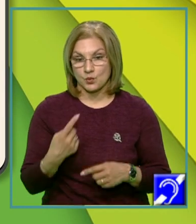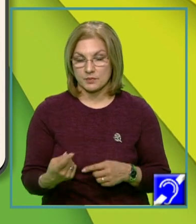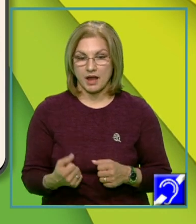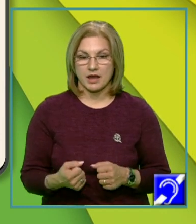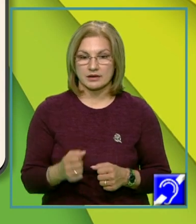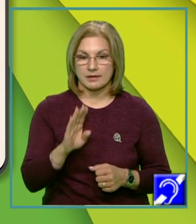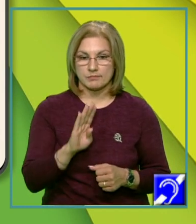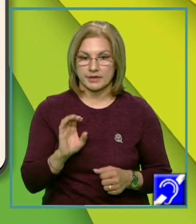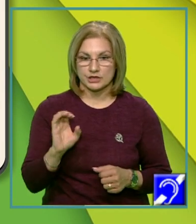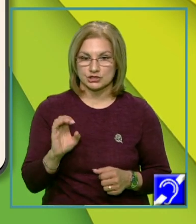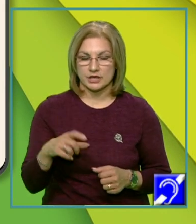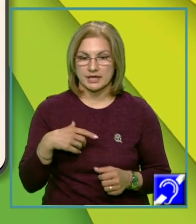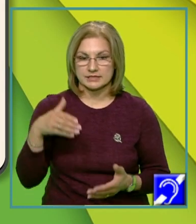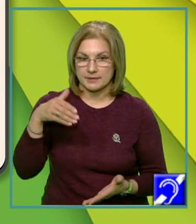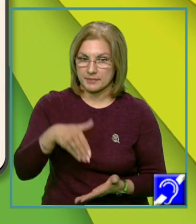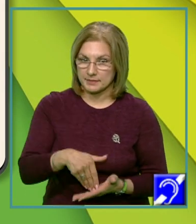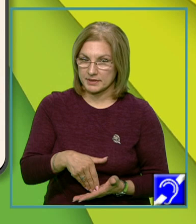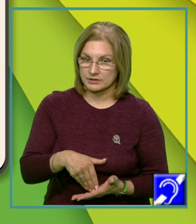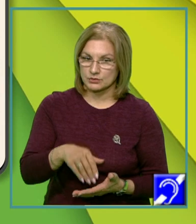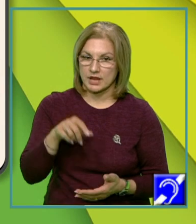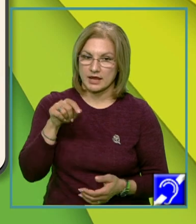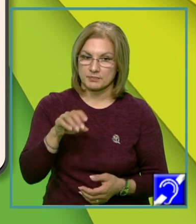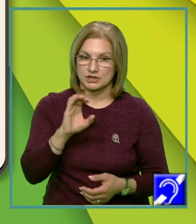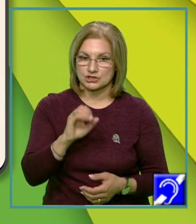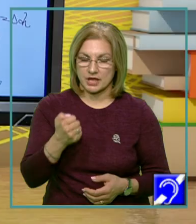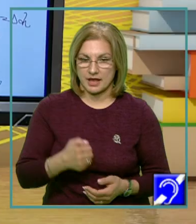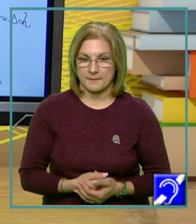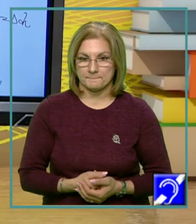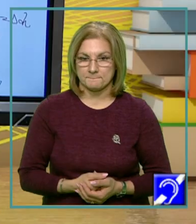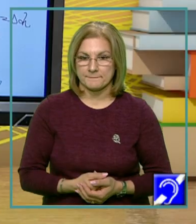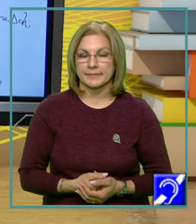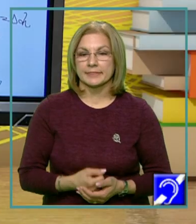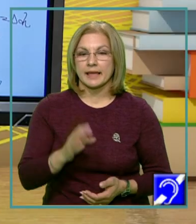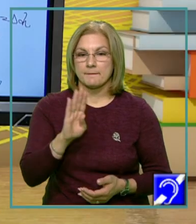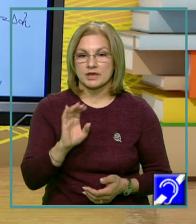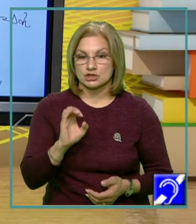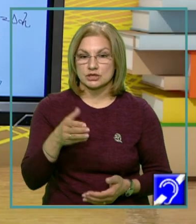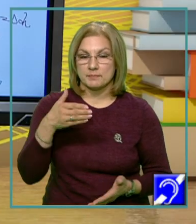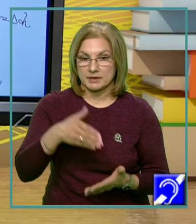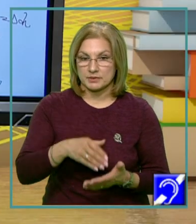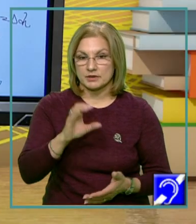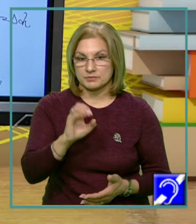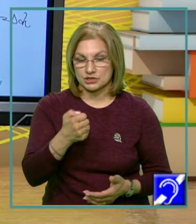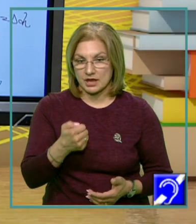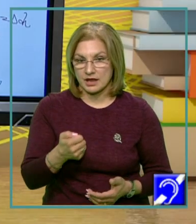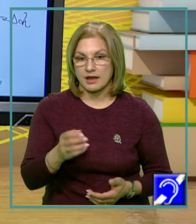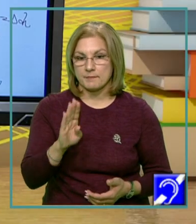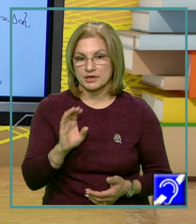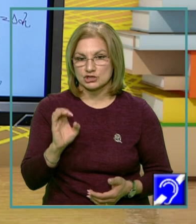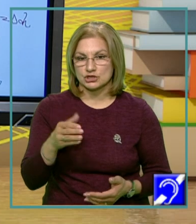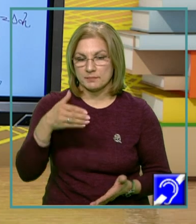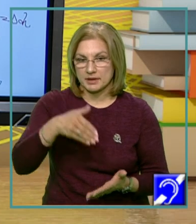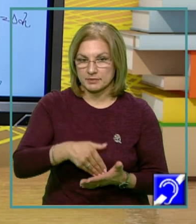bc perpendicular pe ce a și avem bc perpendicular pe c d a b c